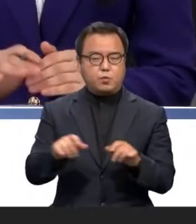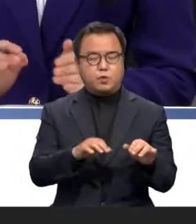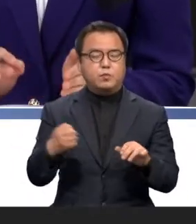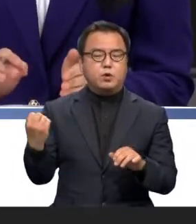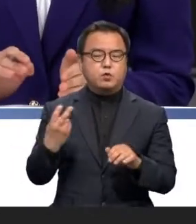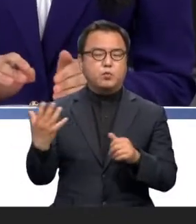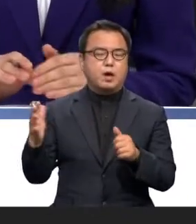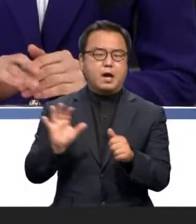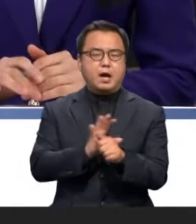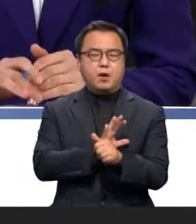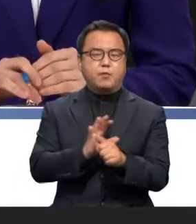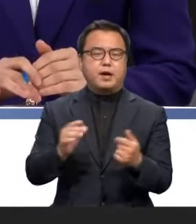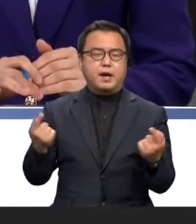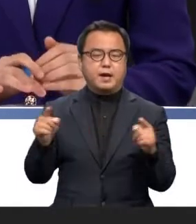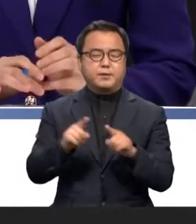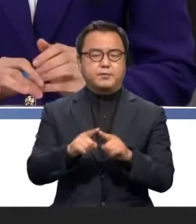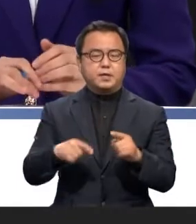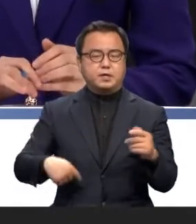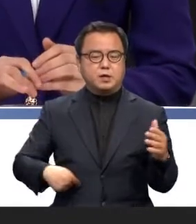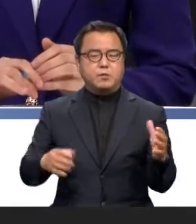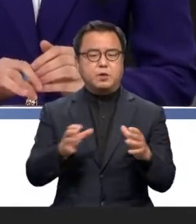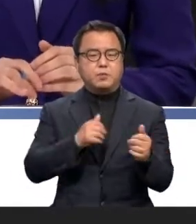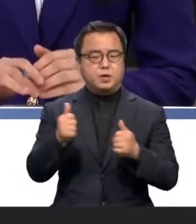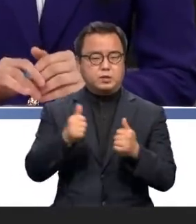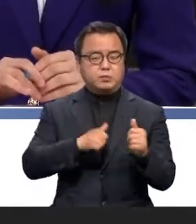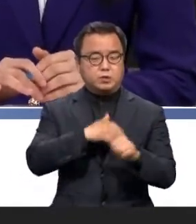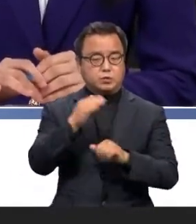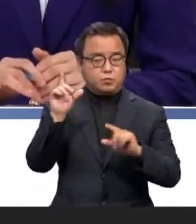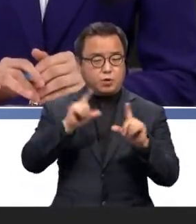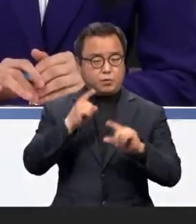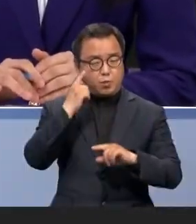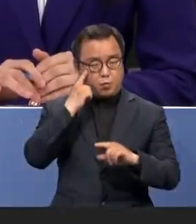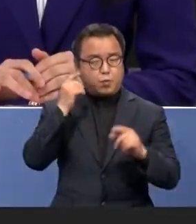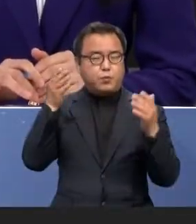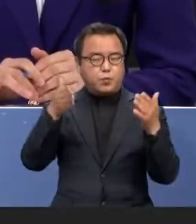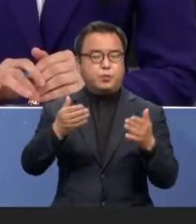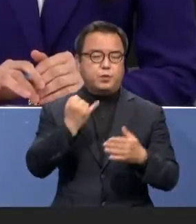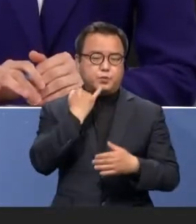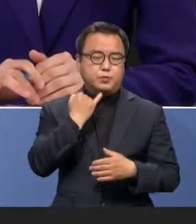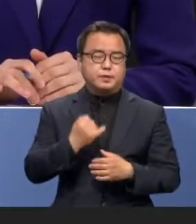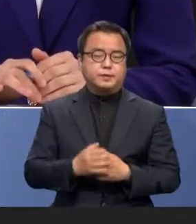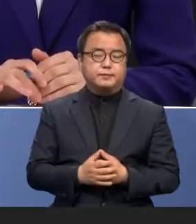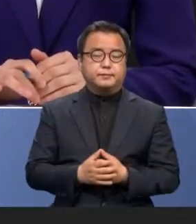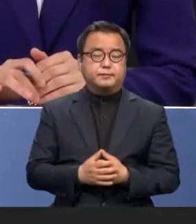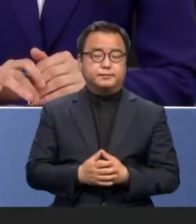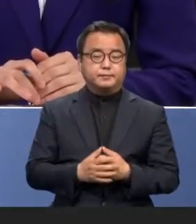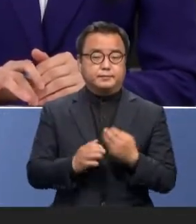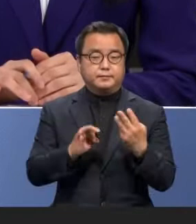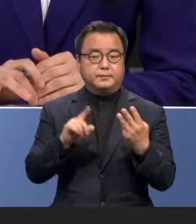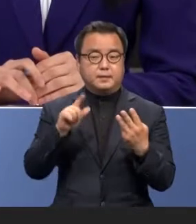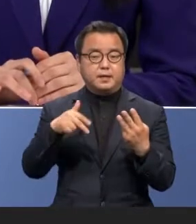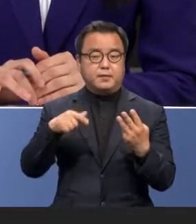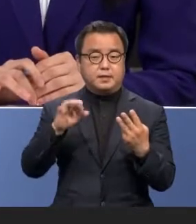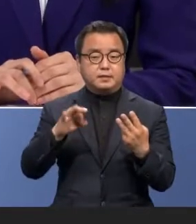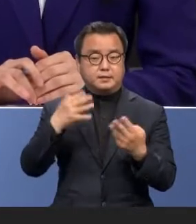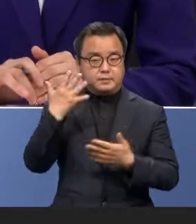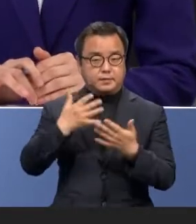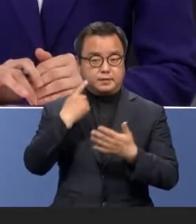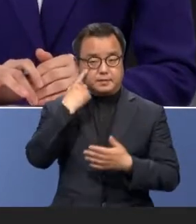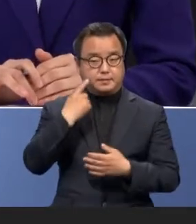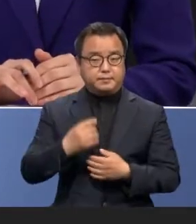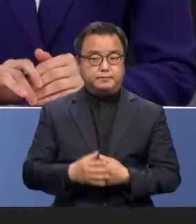간의 협력과 경쟁 구도에 주의를 기울이면서 감상해 보시면 좋을 것 같습니다. 3악장 실황 영상